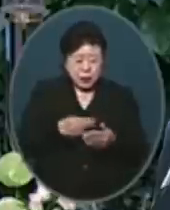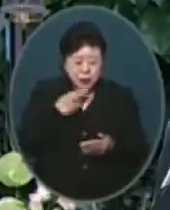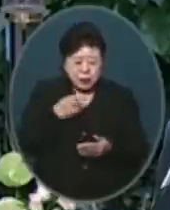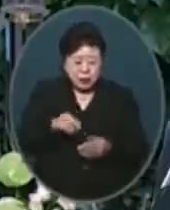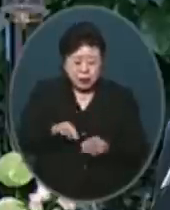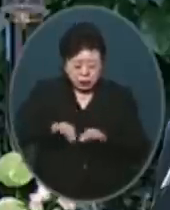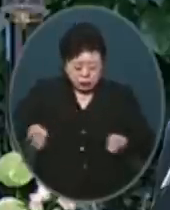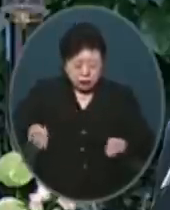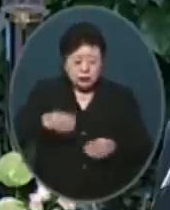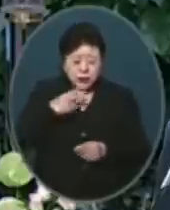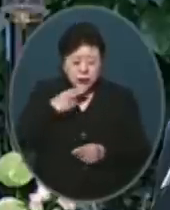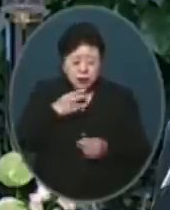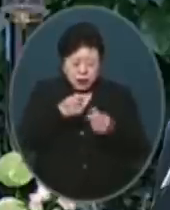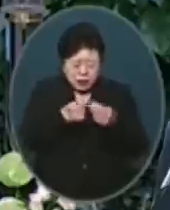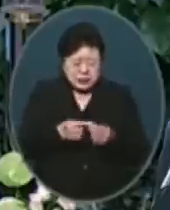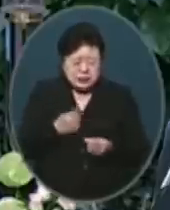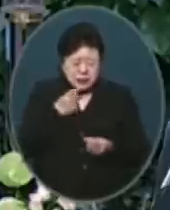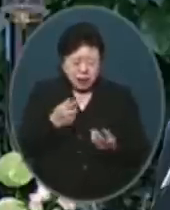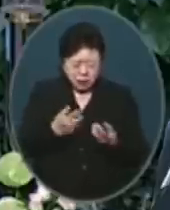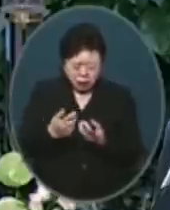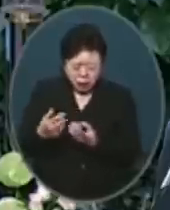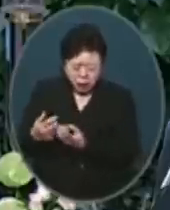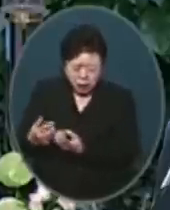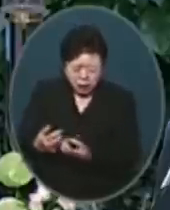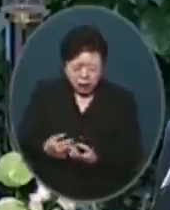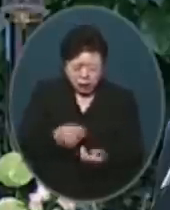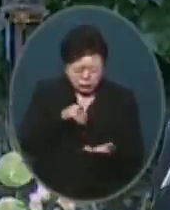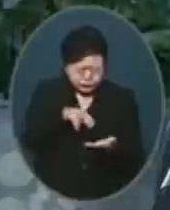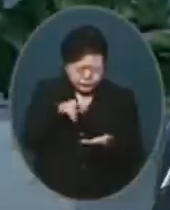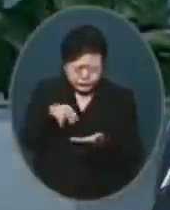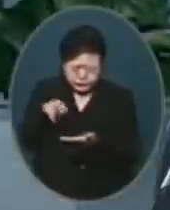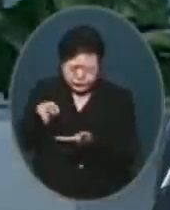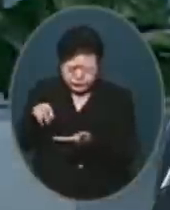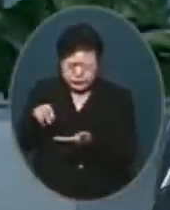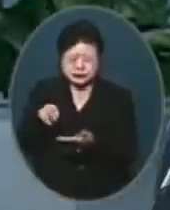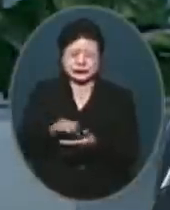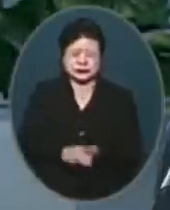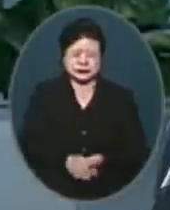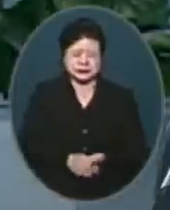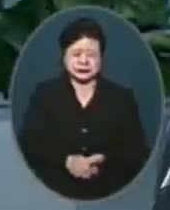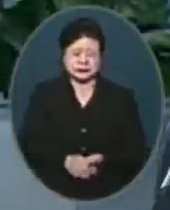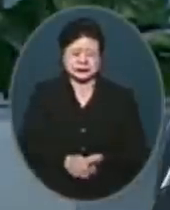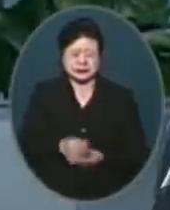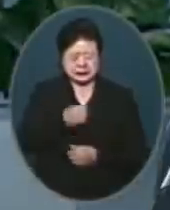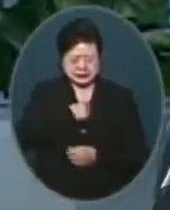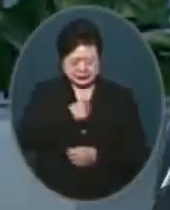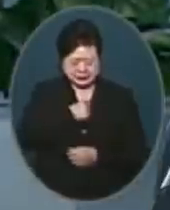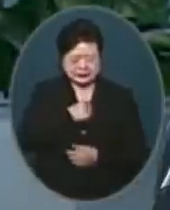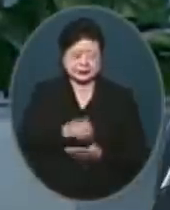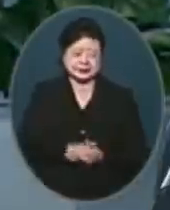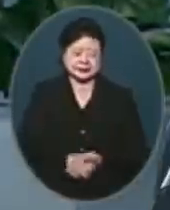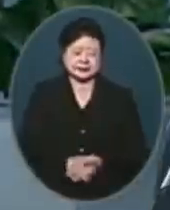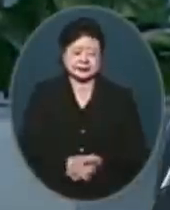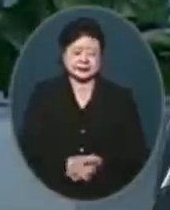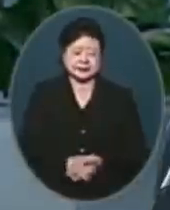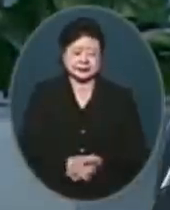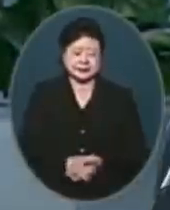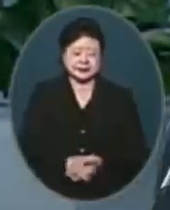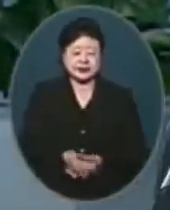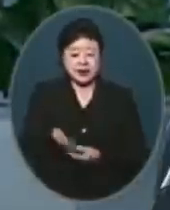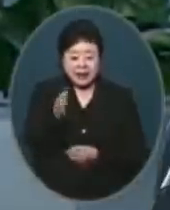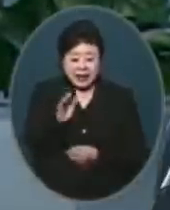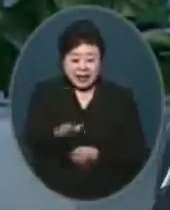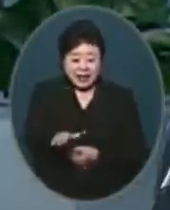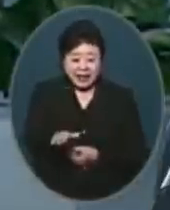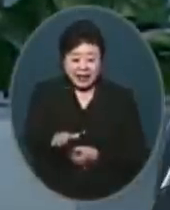띄어쓰기도 없이 글자만 가득한 책을 읽는다면 얼마나 답답하겠느냐.